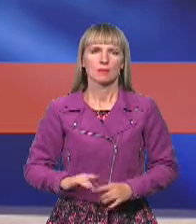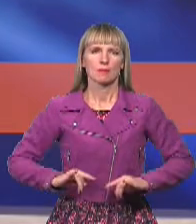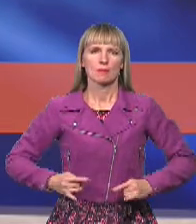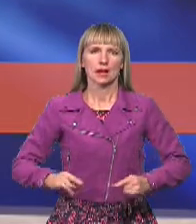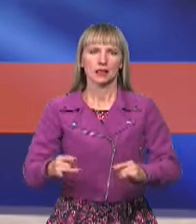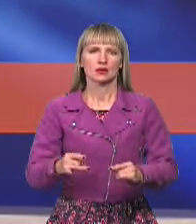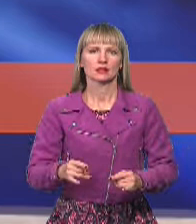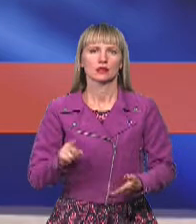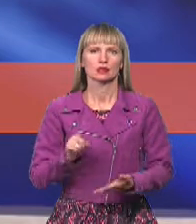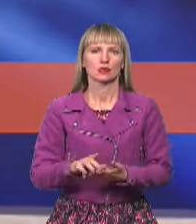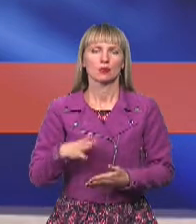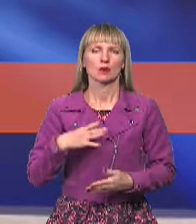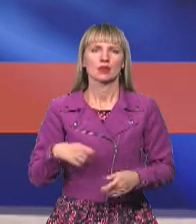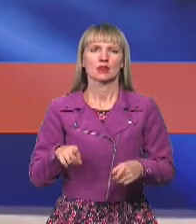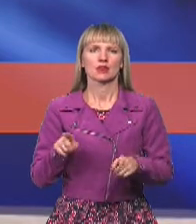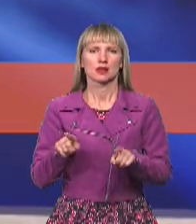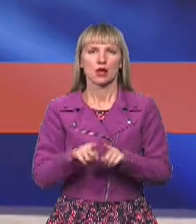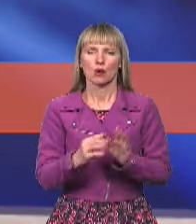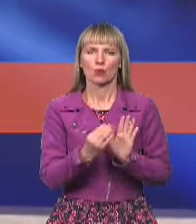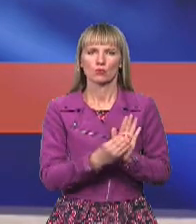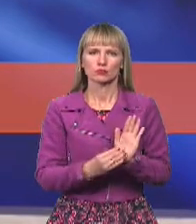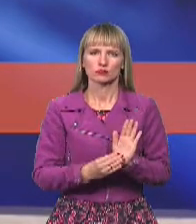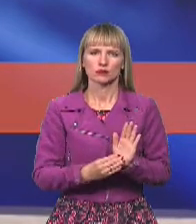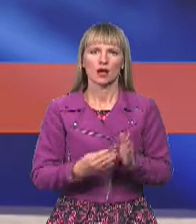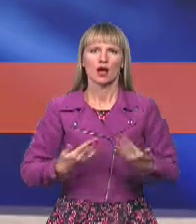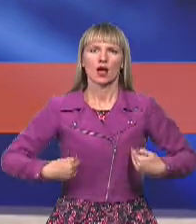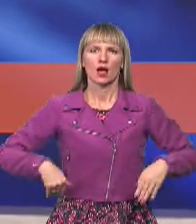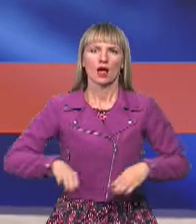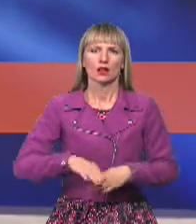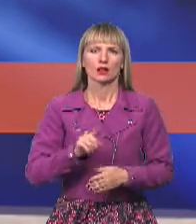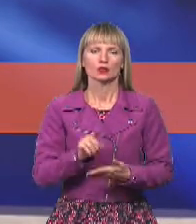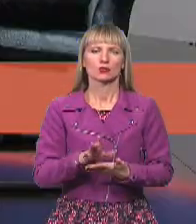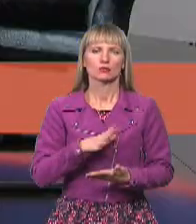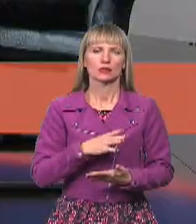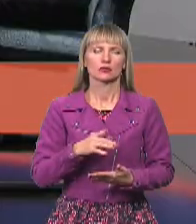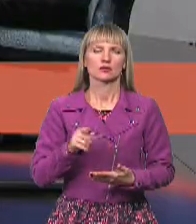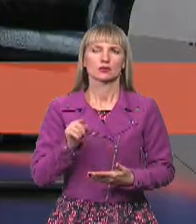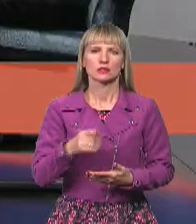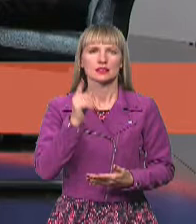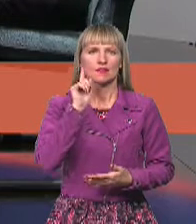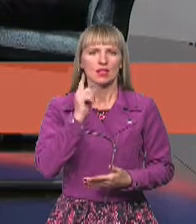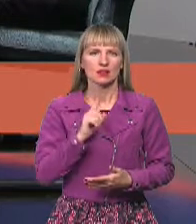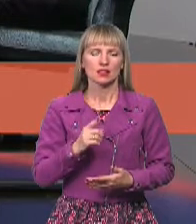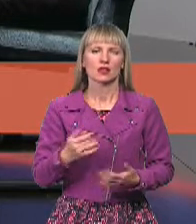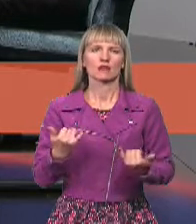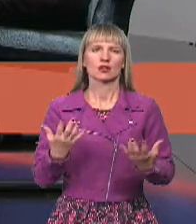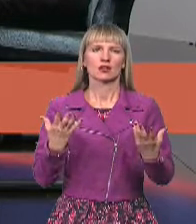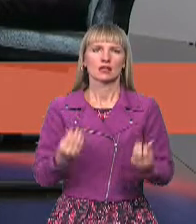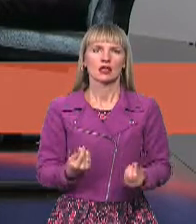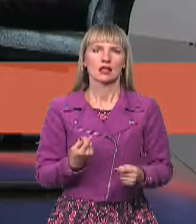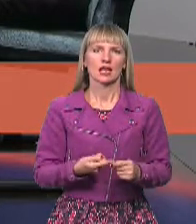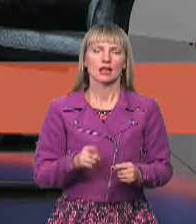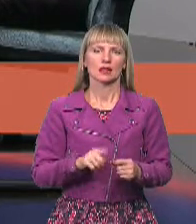плиткой керамической должен быть такой-то, халаты должны быть такого-то цвета, то на сегодняшний момент вот эти